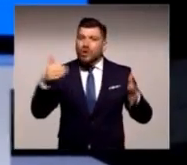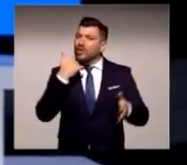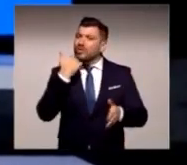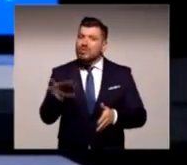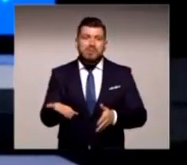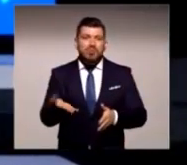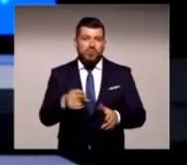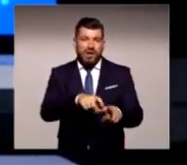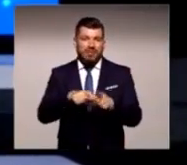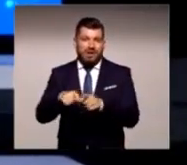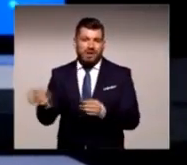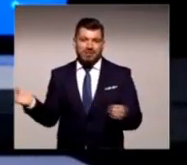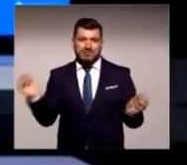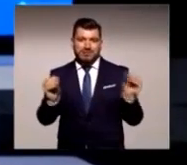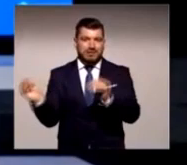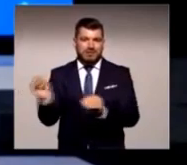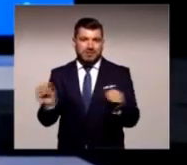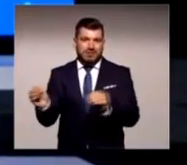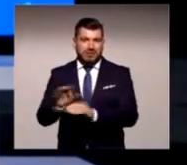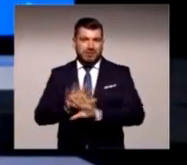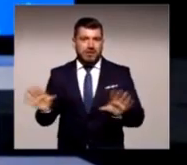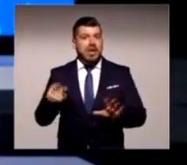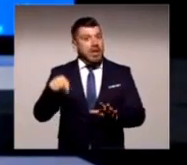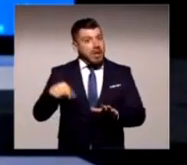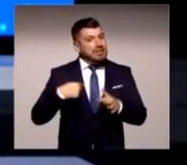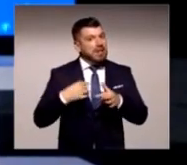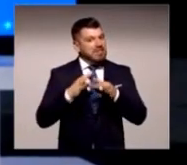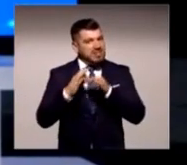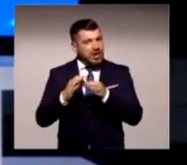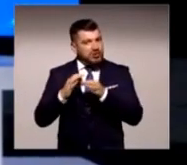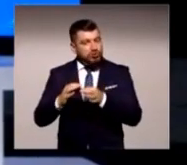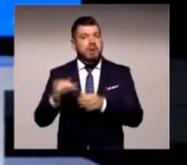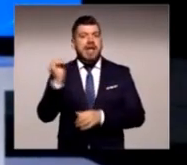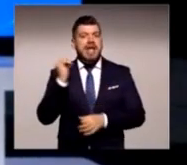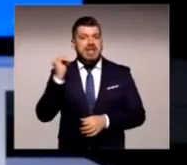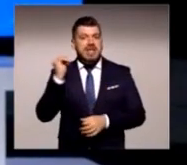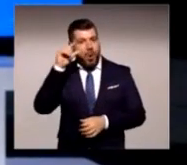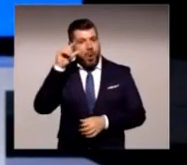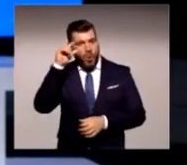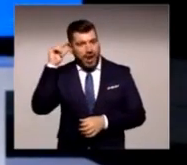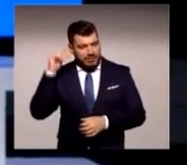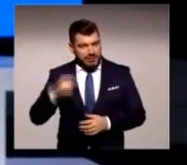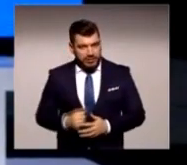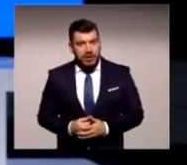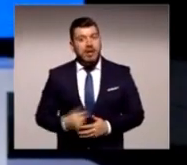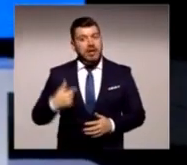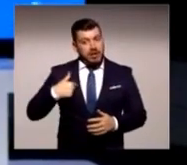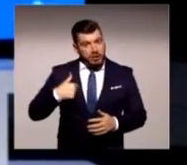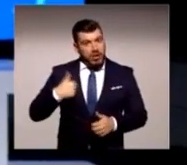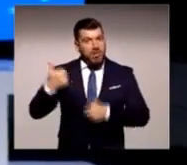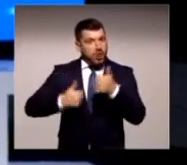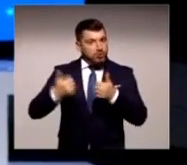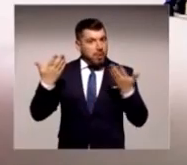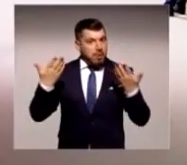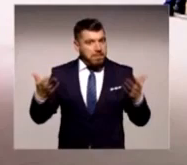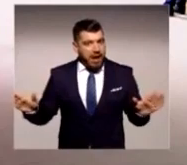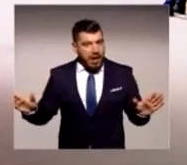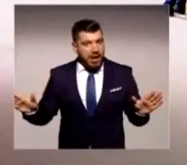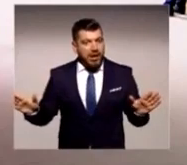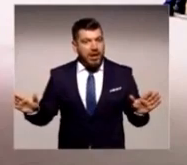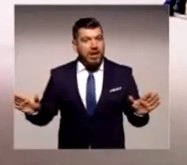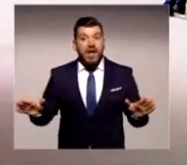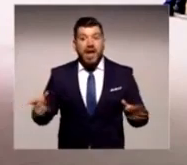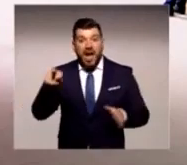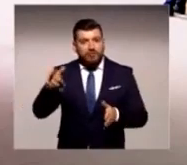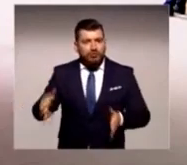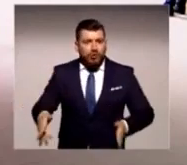να πω, αχούρι. Σε συνεργασία με το Ίδρυμα ΟΝΑΣΗ έχουμε ήδη προχωρήσει το διαγωνισμό. Σε λίγο καιρό η ΓΕΤ θα βρίσκεται σε ένα κτίριο